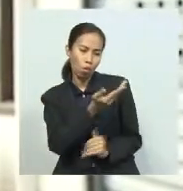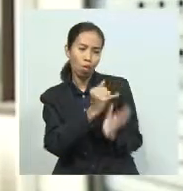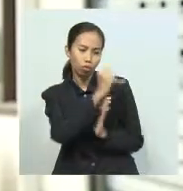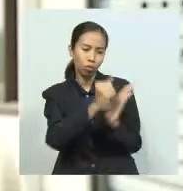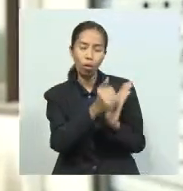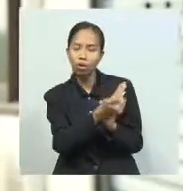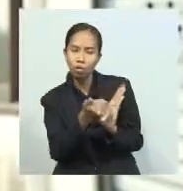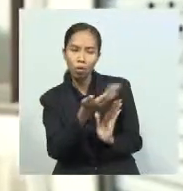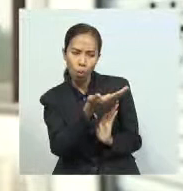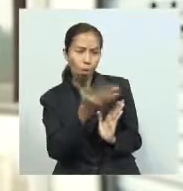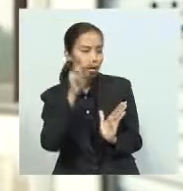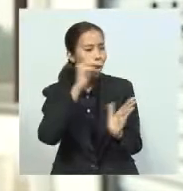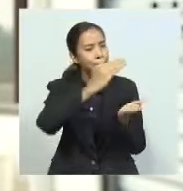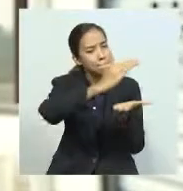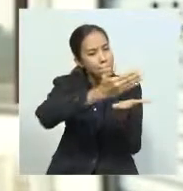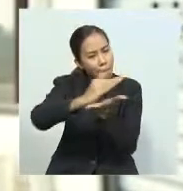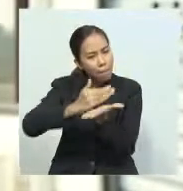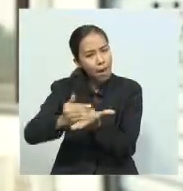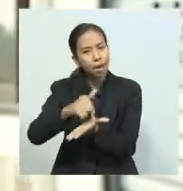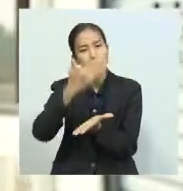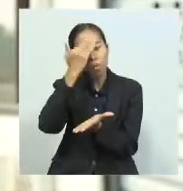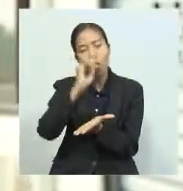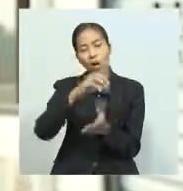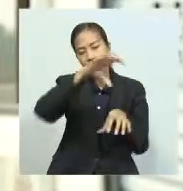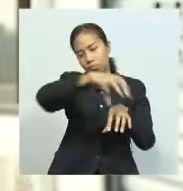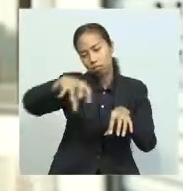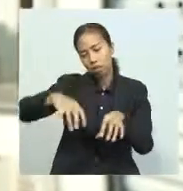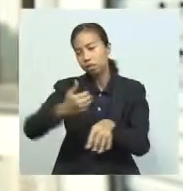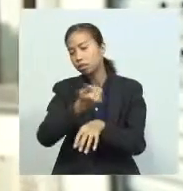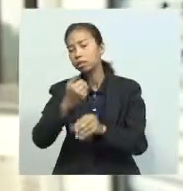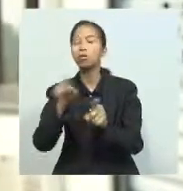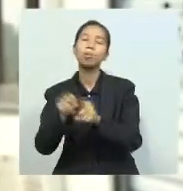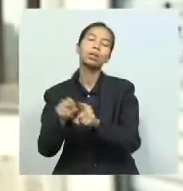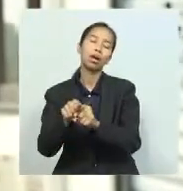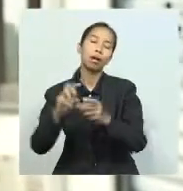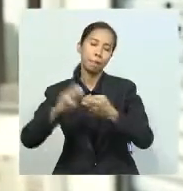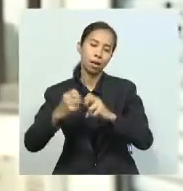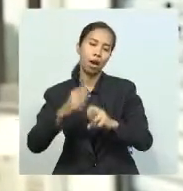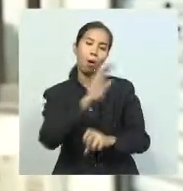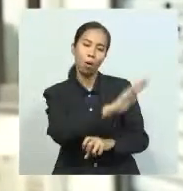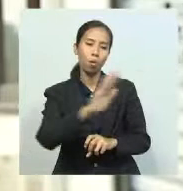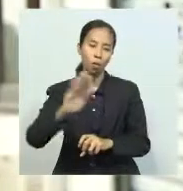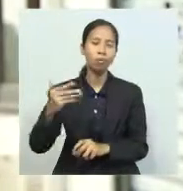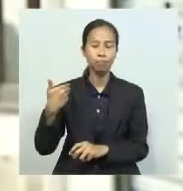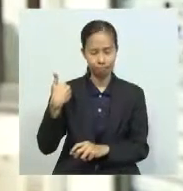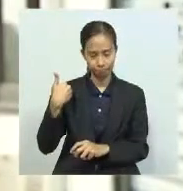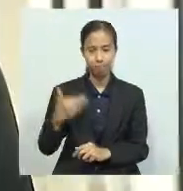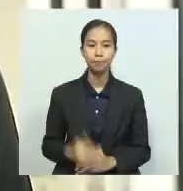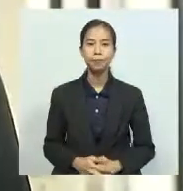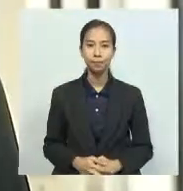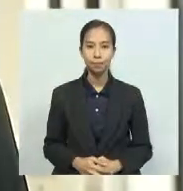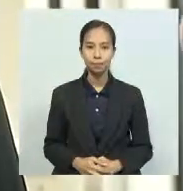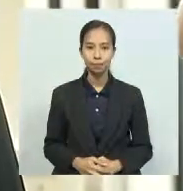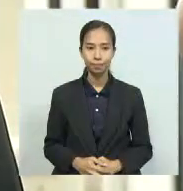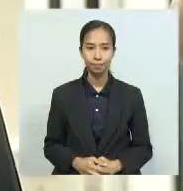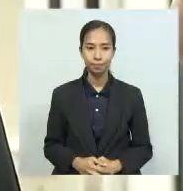ใช้ซึ่งที่พื้นที่อื่นเนี่ยเขาก็ต้องมีปัญหาเหมือนกันในการจัดสรรไปให้กับเกษตรกรหรือให้ผู้บริโภคเหมือนกัน